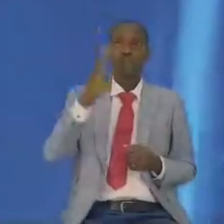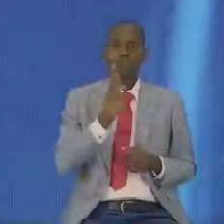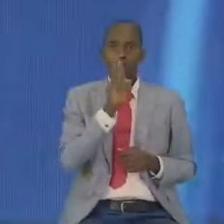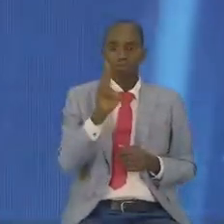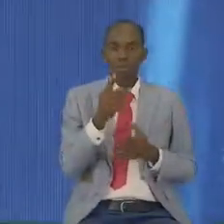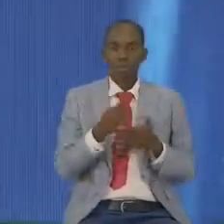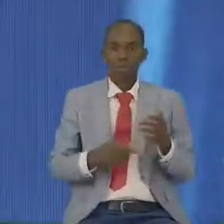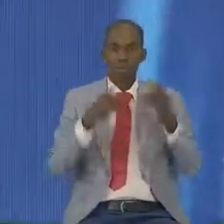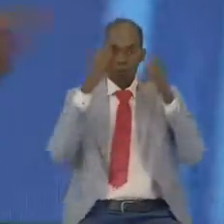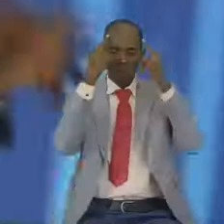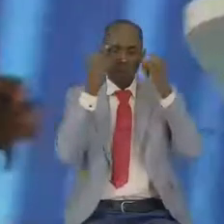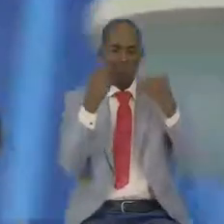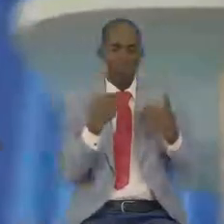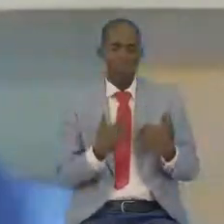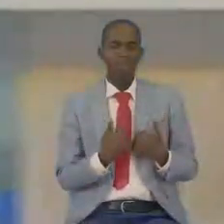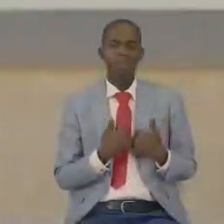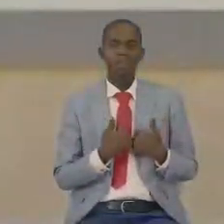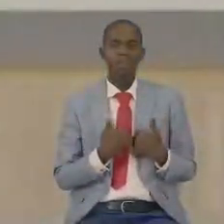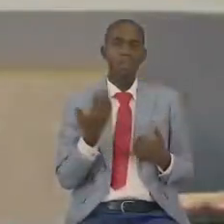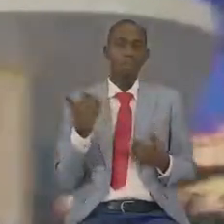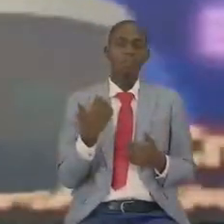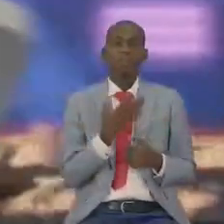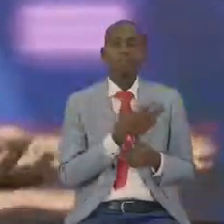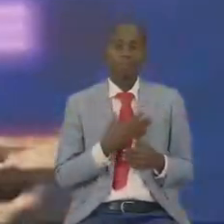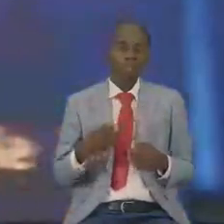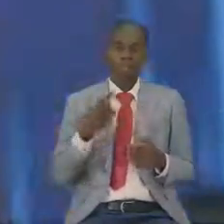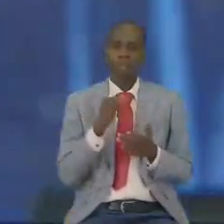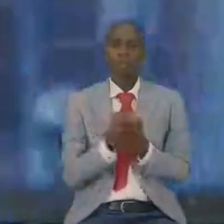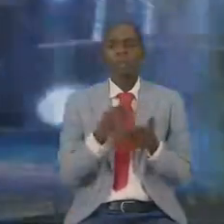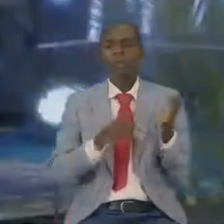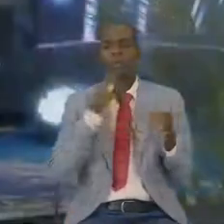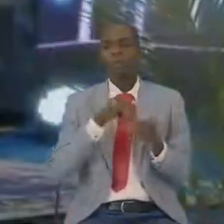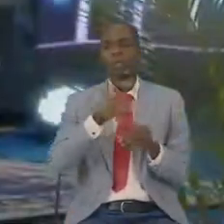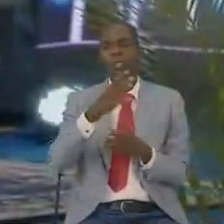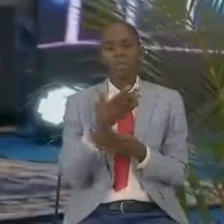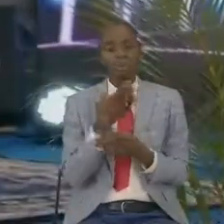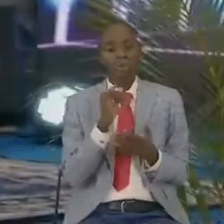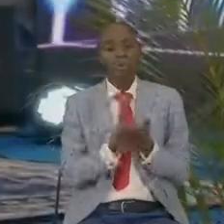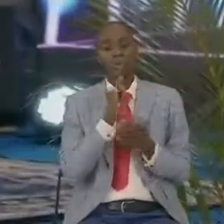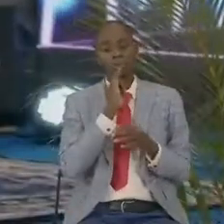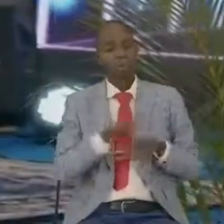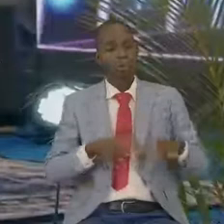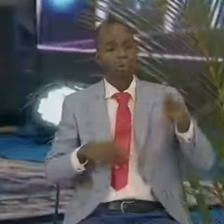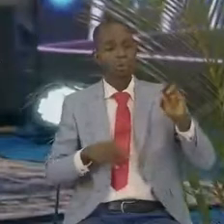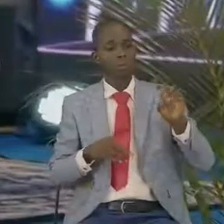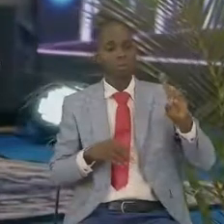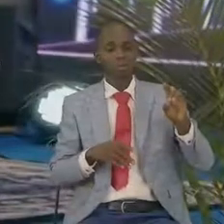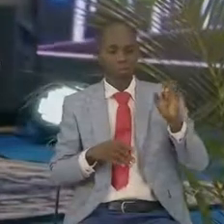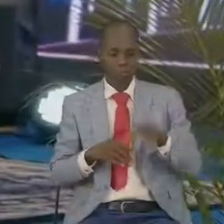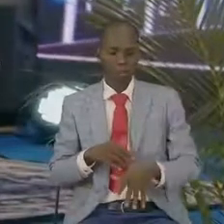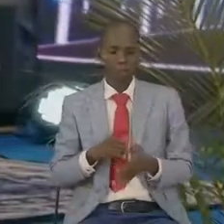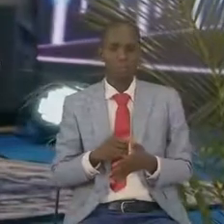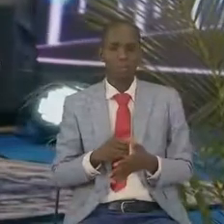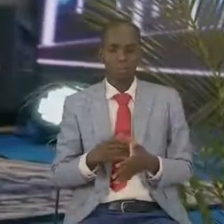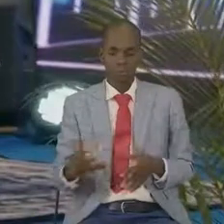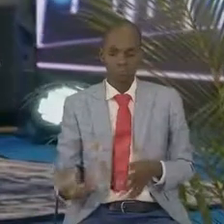avait. Il a dit: qu'est-ce que tu as dans ta main? Il a dit: c'est juste une verge. Il a dit: jette ça par terre. Vous connaissez l'histoire,